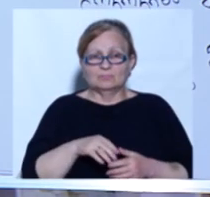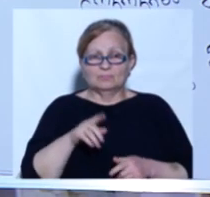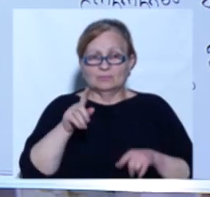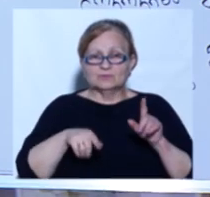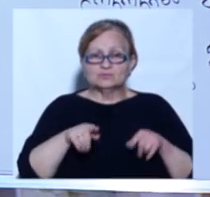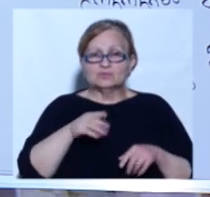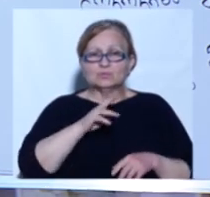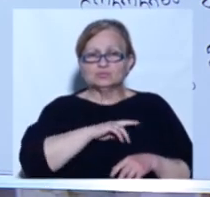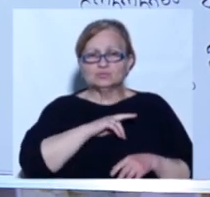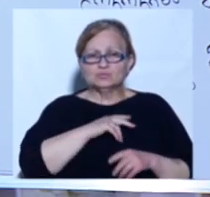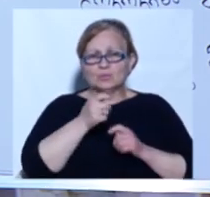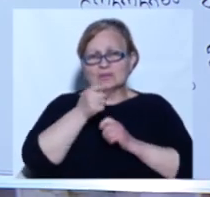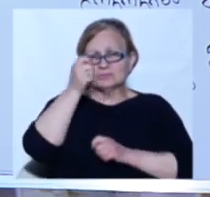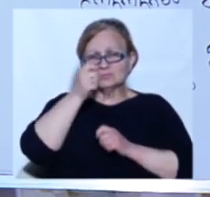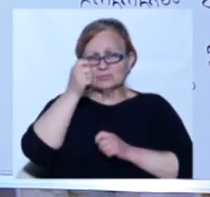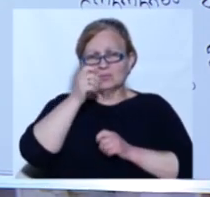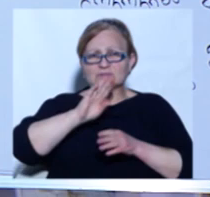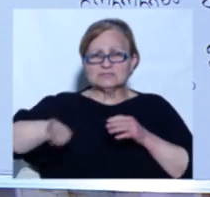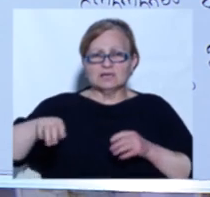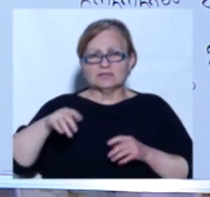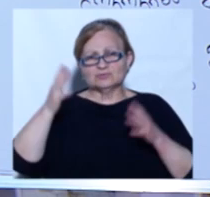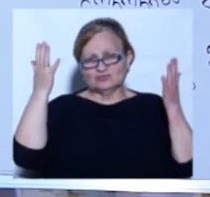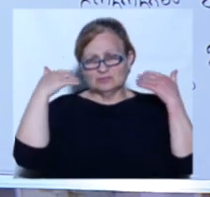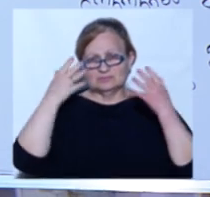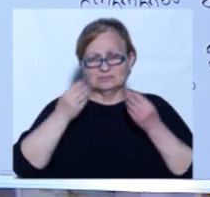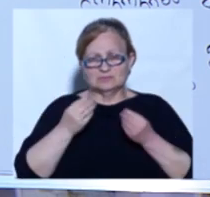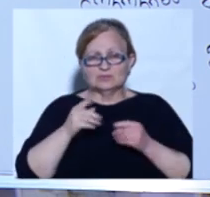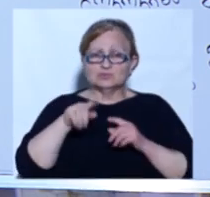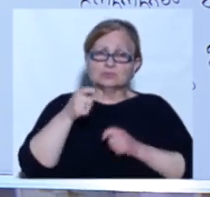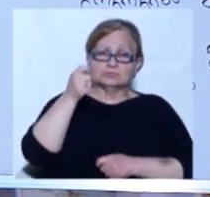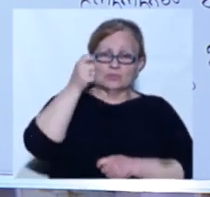უყვარს წვიმაში უქოლგოციარული, ზოგიერთს კიდევ ქოლგით და